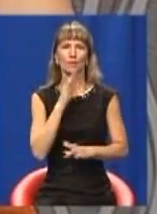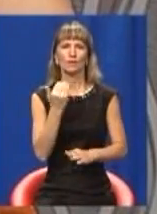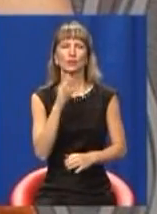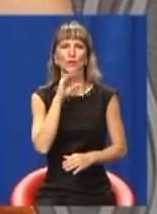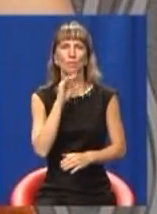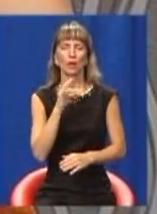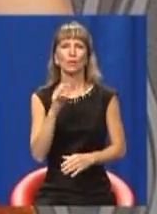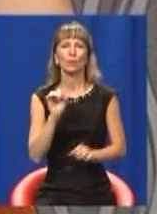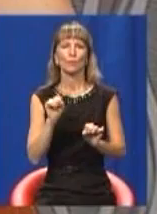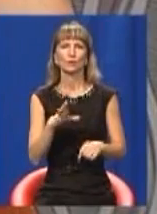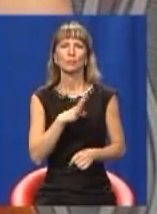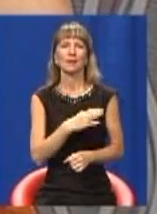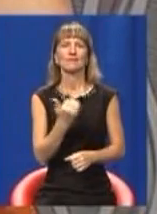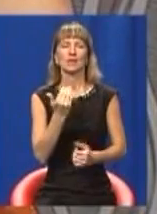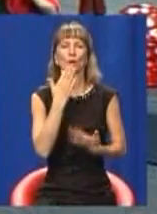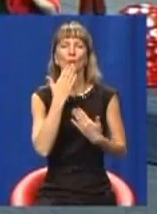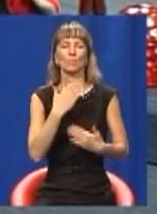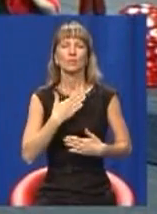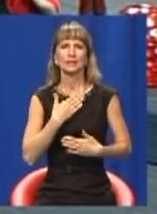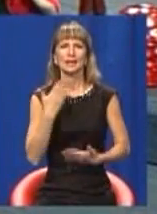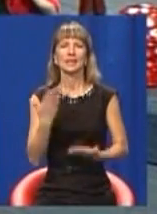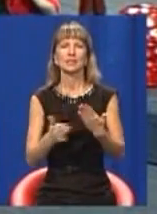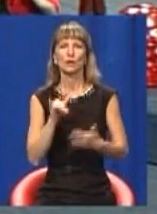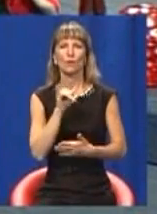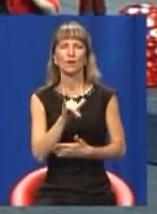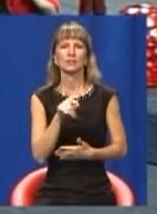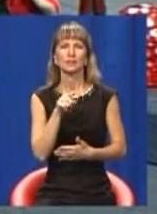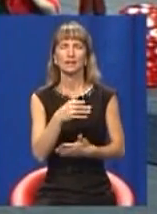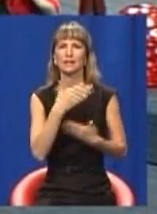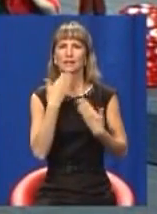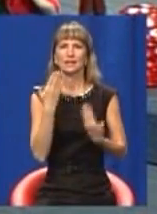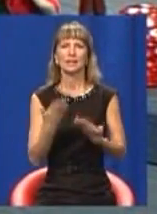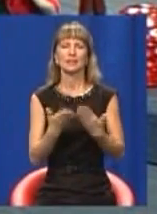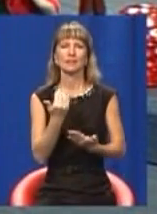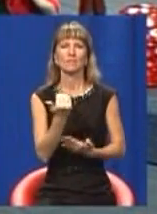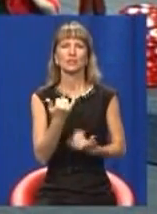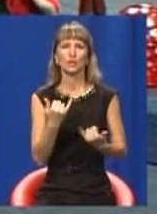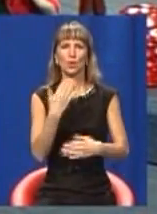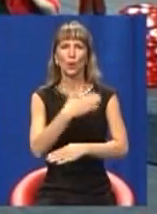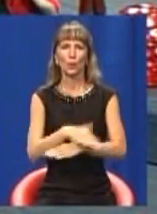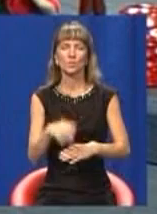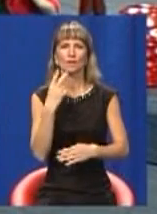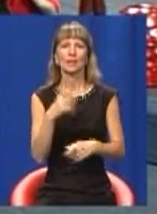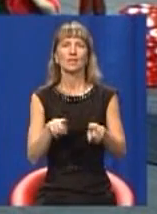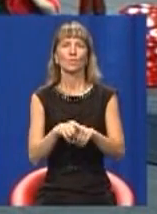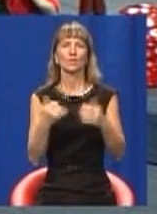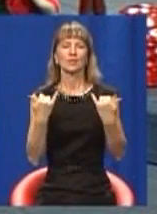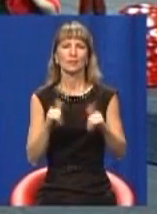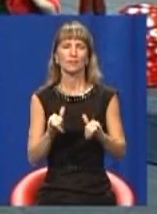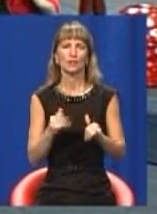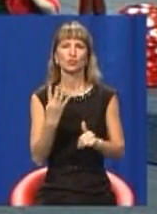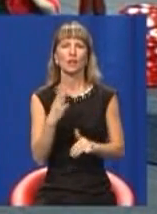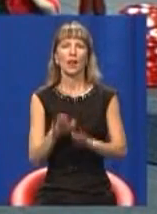цуциками, проте можуть стати вашим улюбленцем, навіть якщо у вас їх немає. Якщо ви тепер на вулиці побачите такого дивного, ну я не